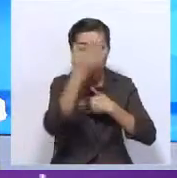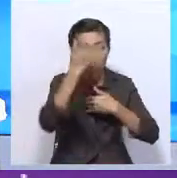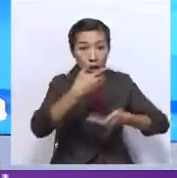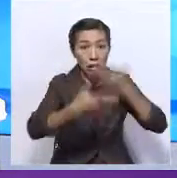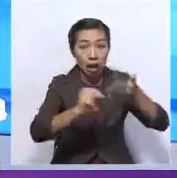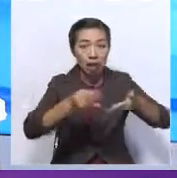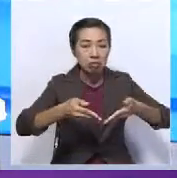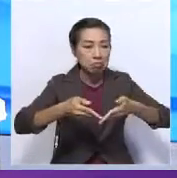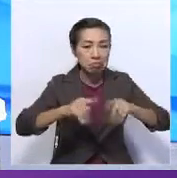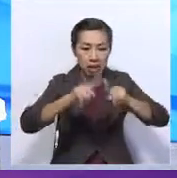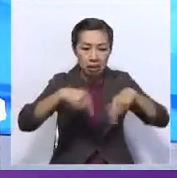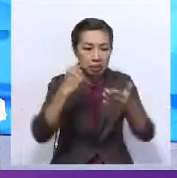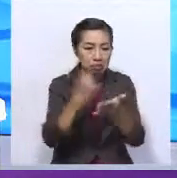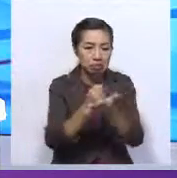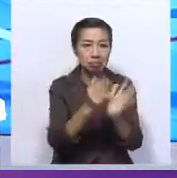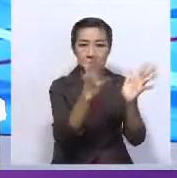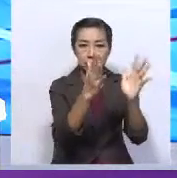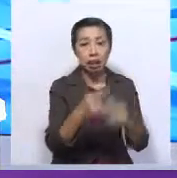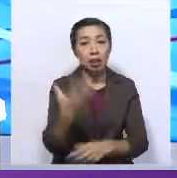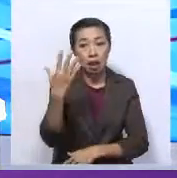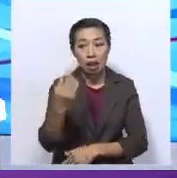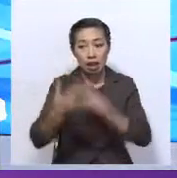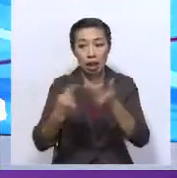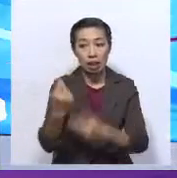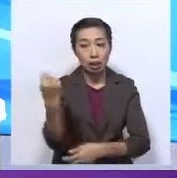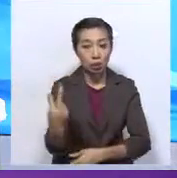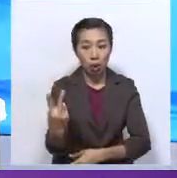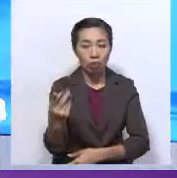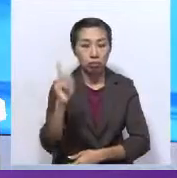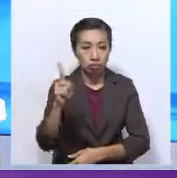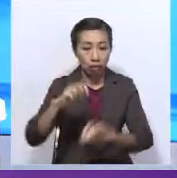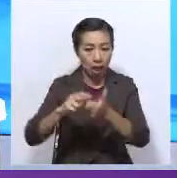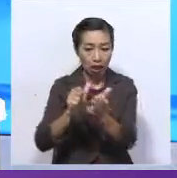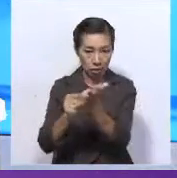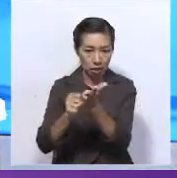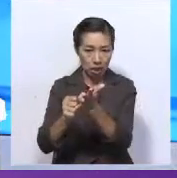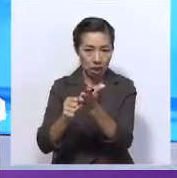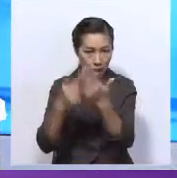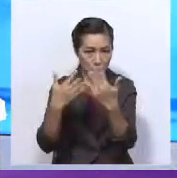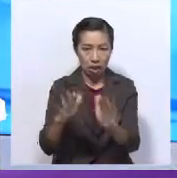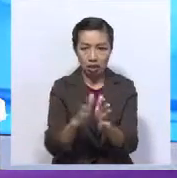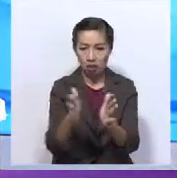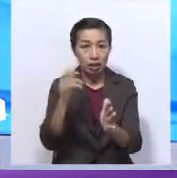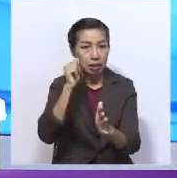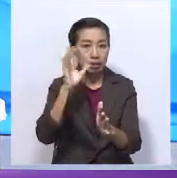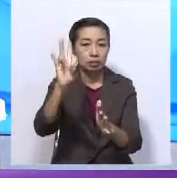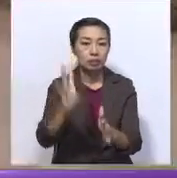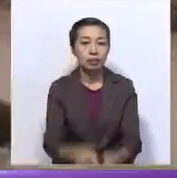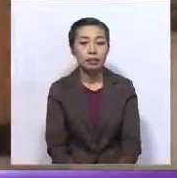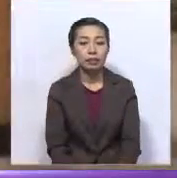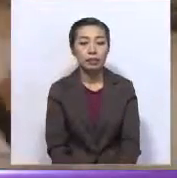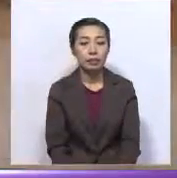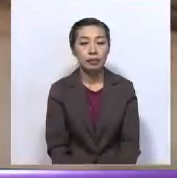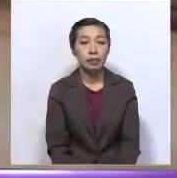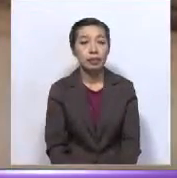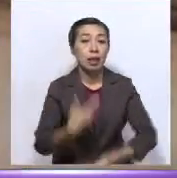บอนุญาตจัดตั้งตลาดค่ะส่วนอีก2ตลาดที่เหลือก็ต้องไปดำเนินการแก้ไขให้ถูกต้องภายใน7วันค่ะ น